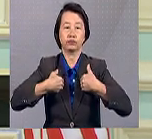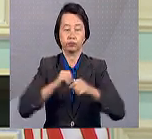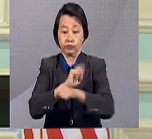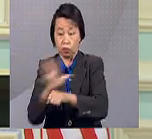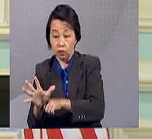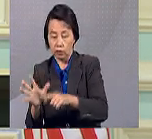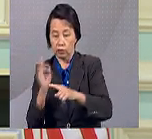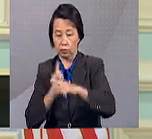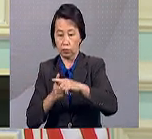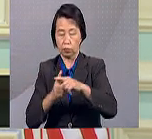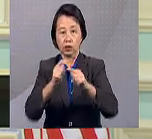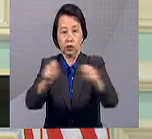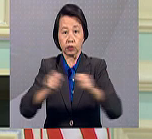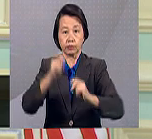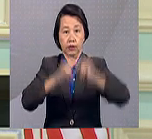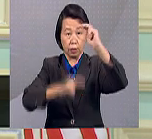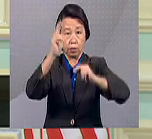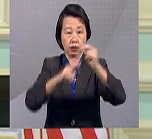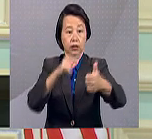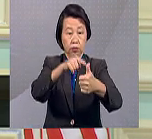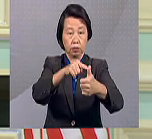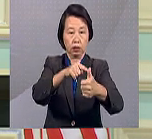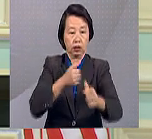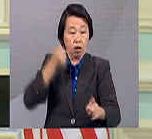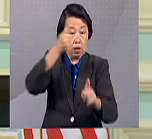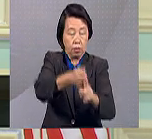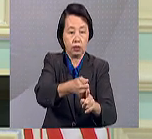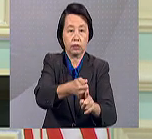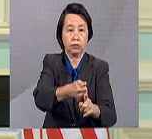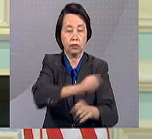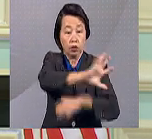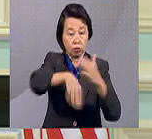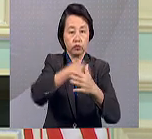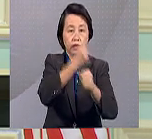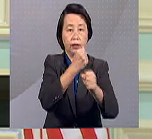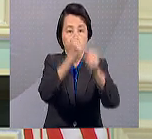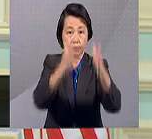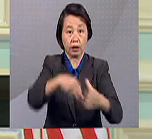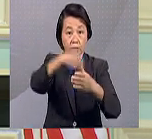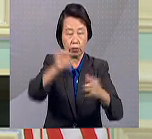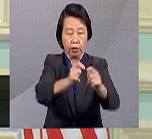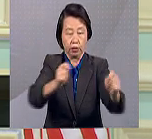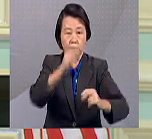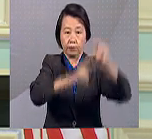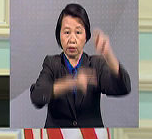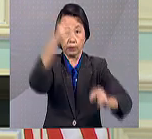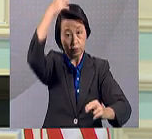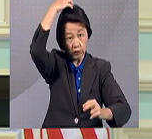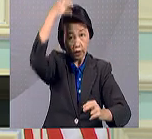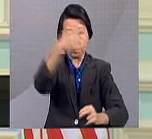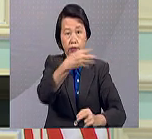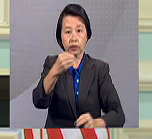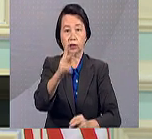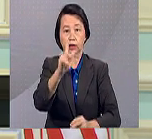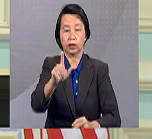COVID positif di tapak binaan. Kita terus keluarkan arahan bahawa semua pekerja asing di tapak binaan di Selangor dan Kuala